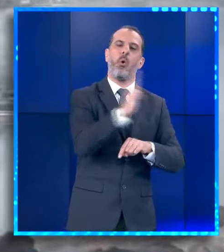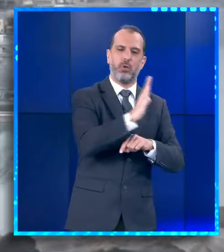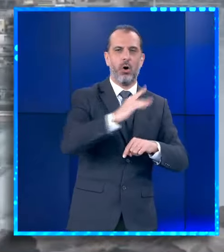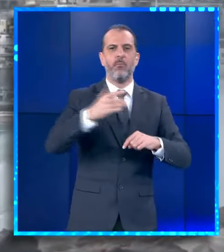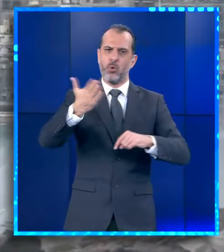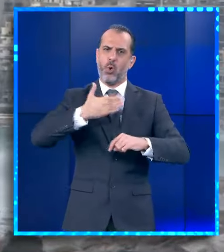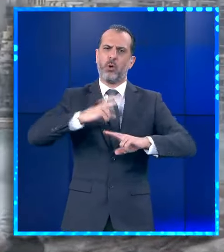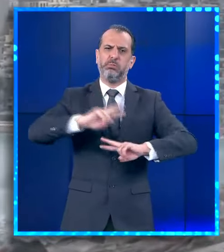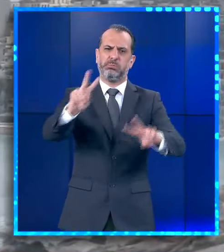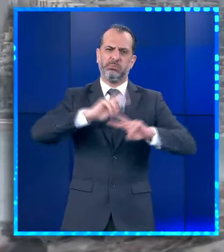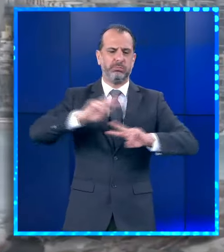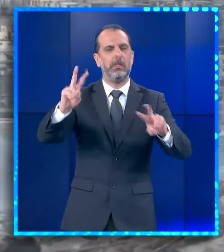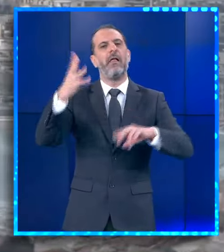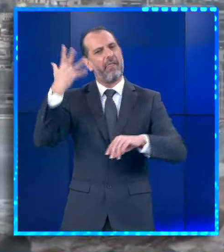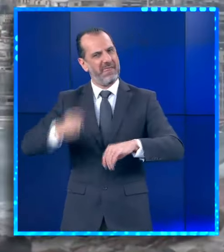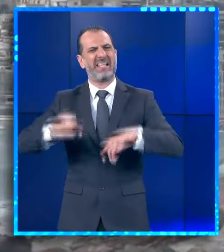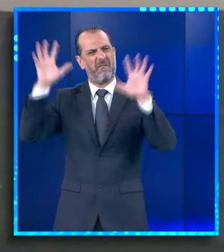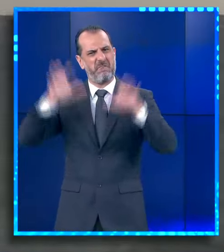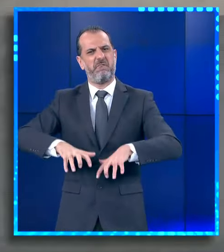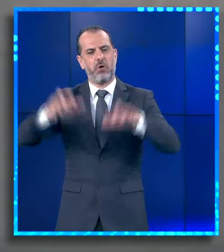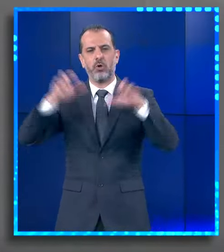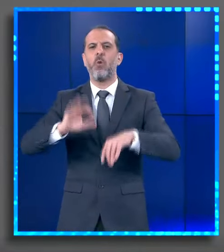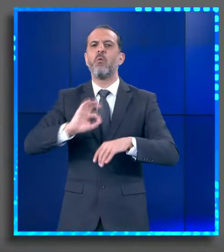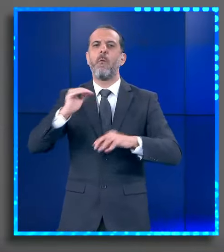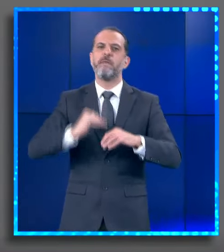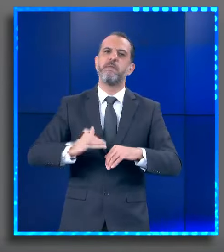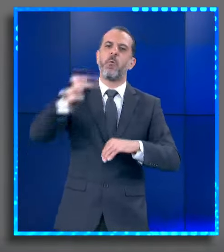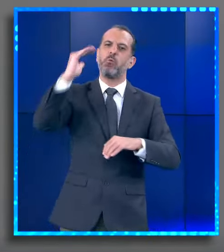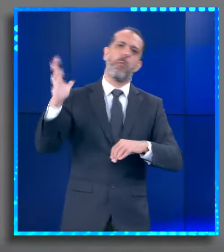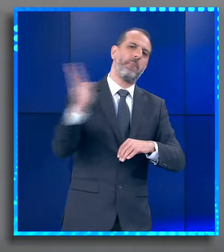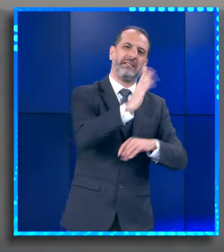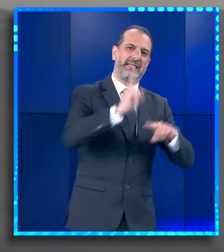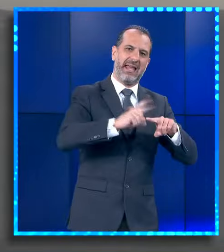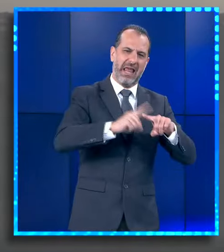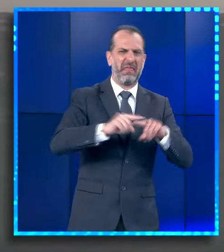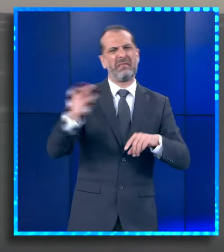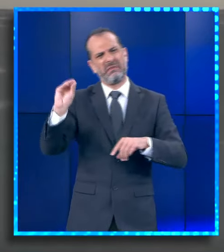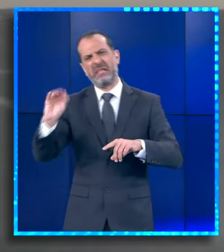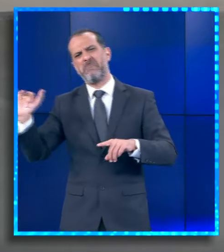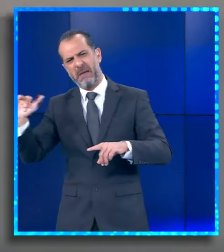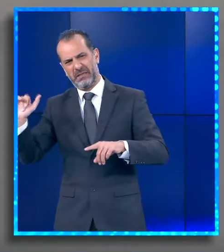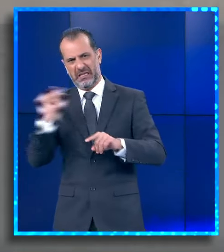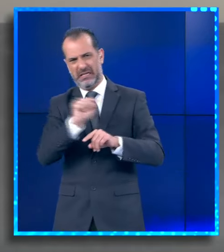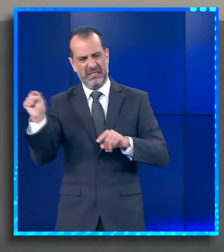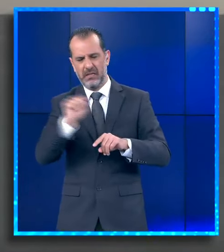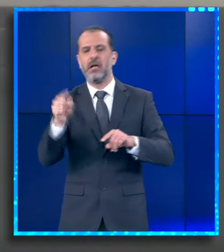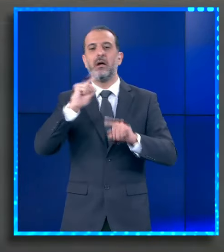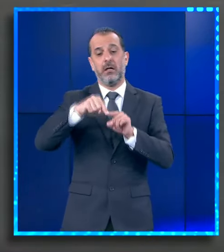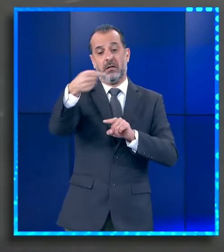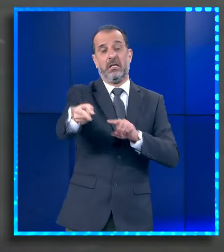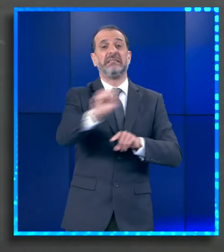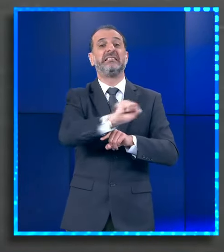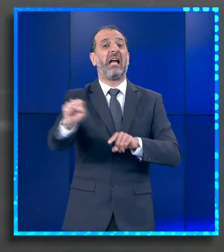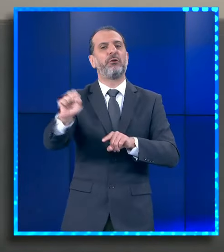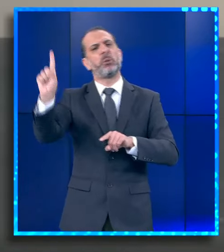παράλληλα βέβαια κάποιες βροχές θα κυκλοθούν στη βορειοδυτική Ελλάδα κυρίως Τετάρτη και Πέμπτη και περισσότερες το Σάββατο και